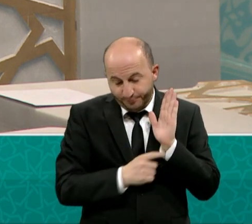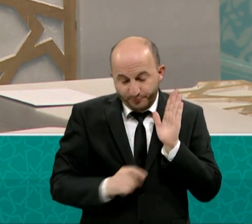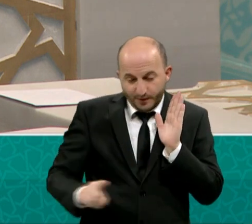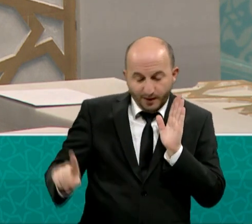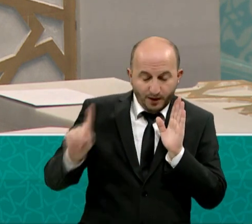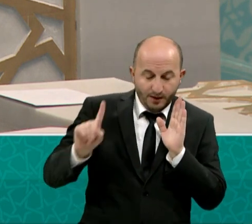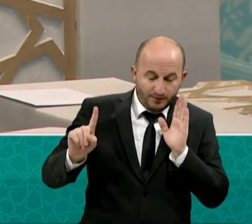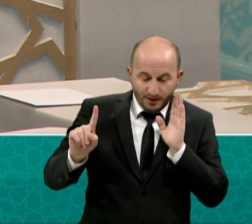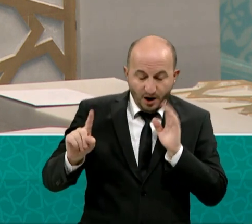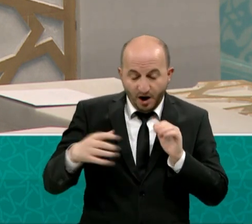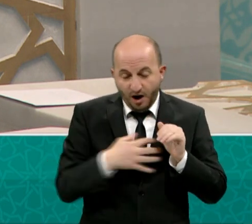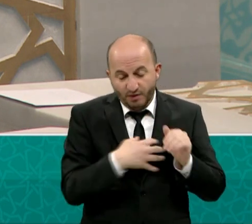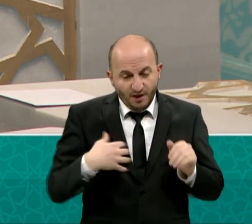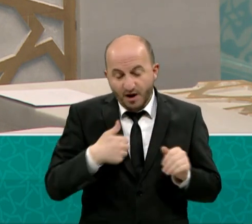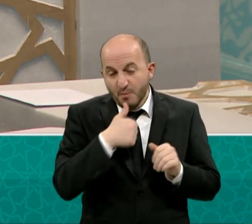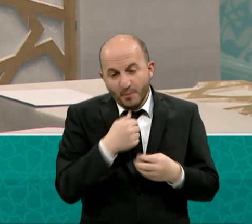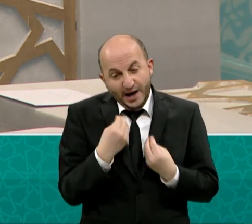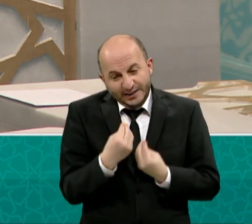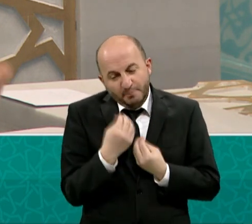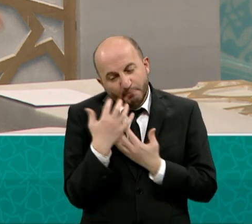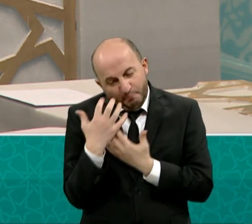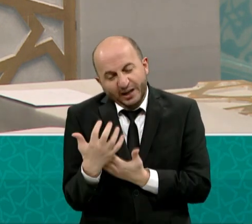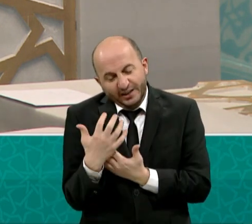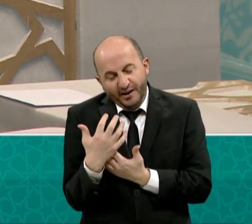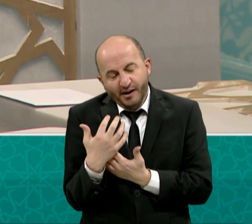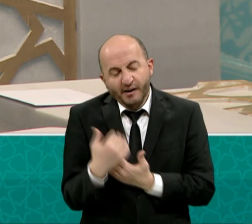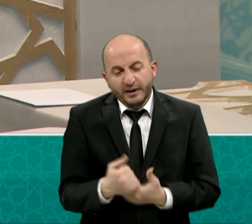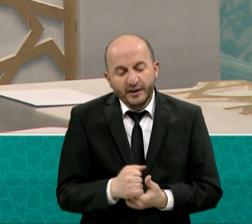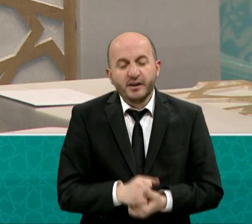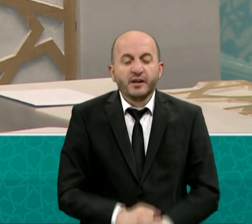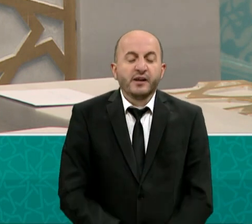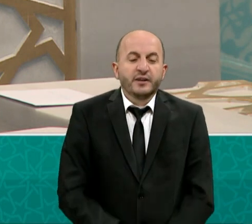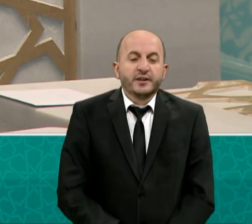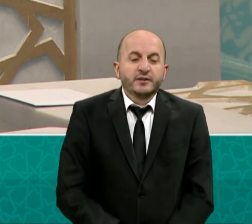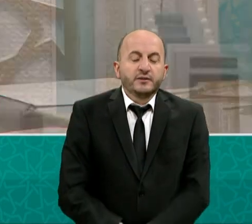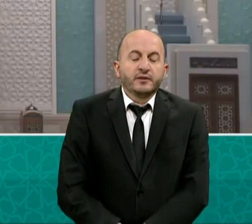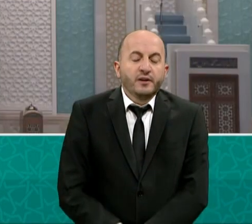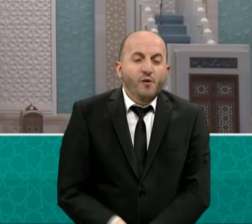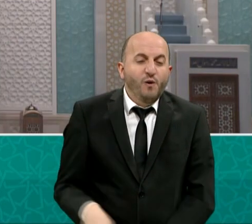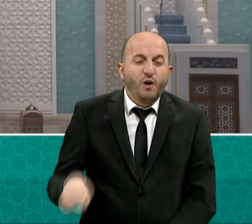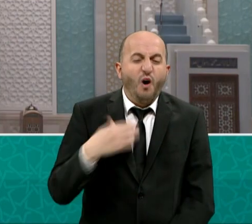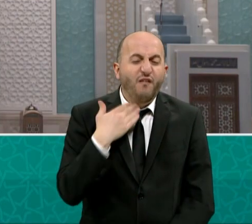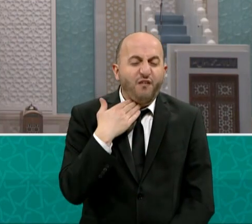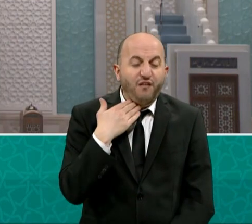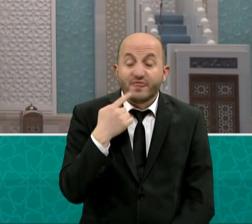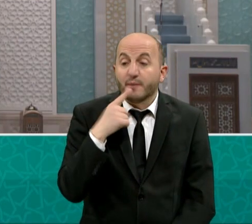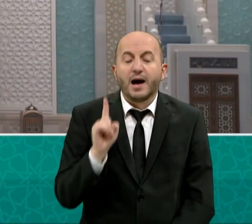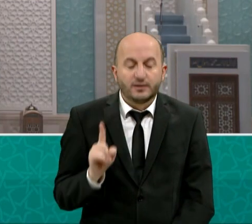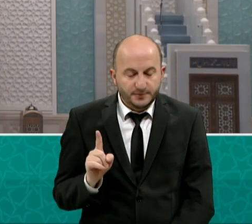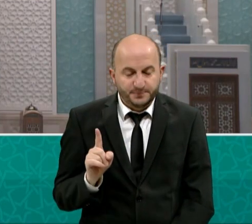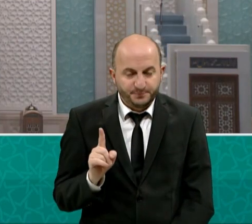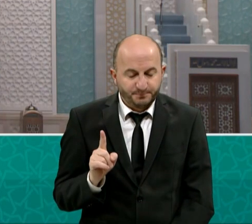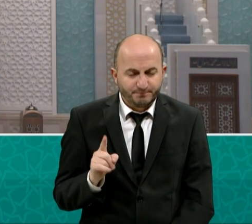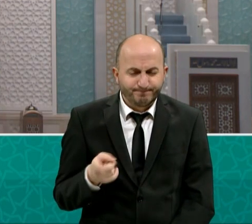Teala anneye babaya iyi davranın, وَلَا تَقُلْ لَهُمَا اُفْفٍ, onlara öf bile demeyin,